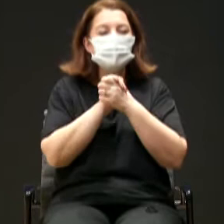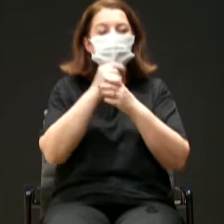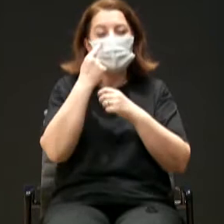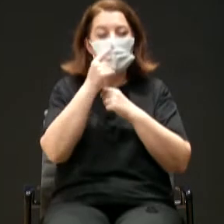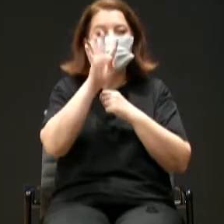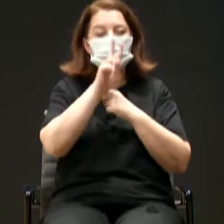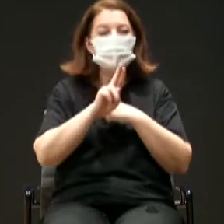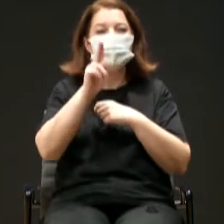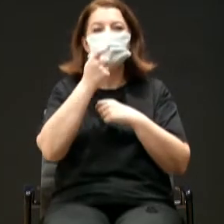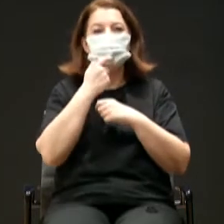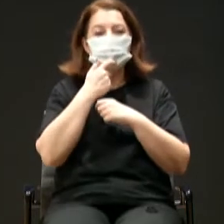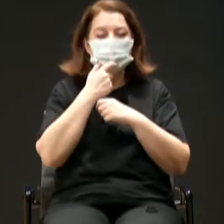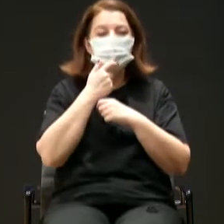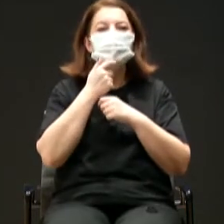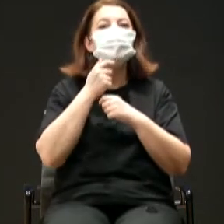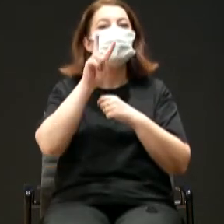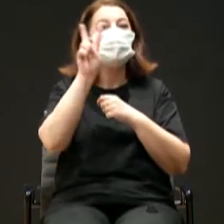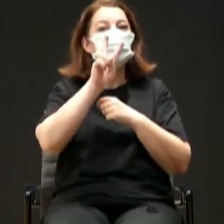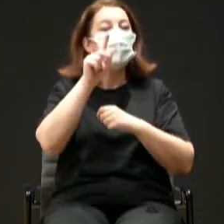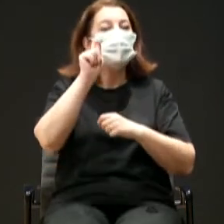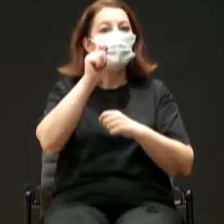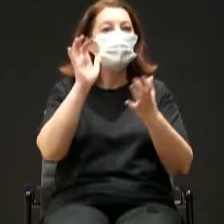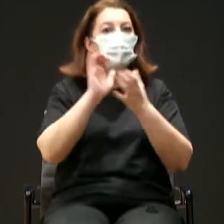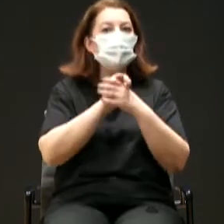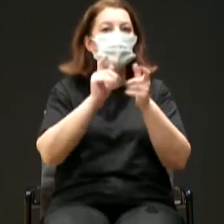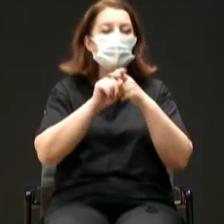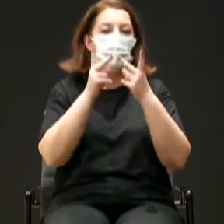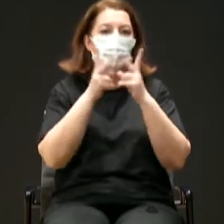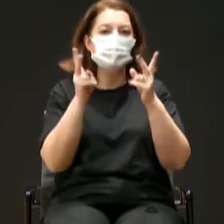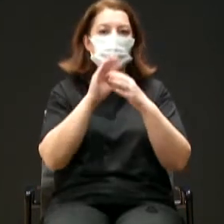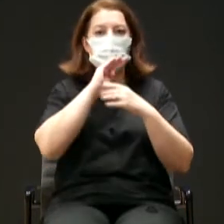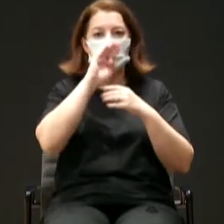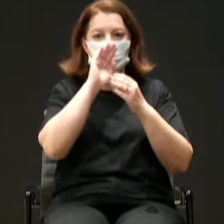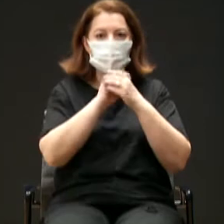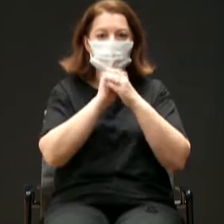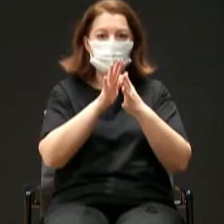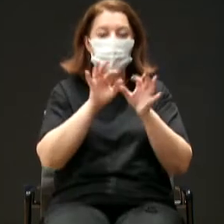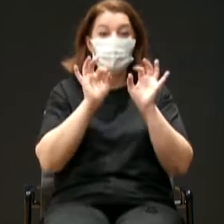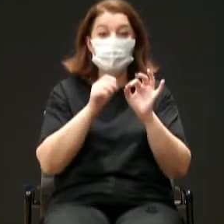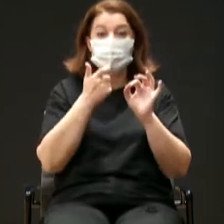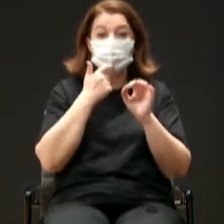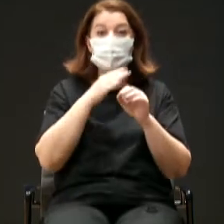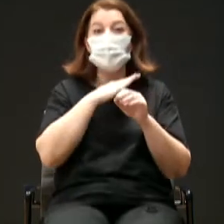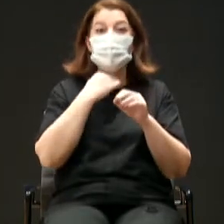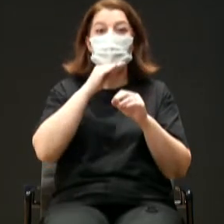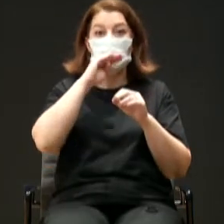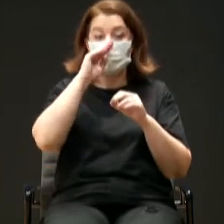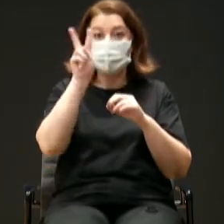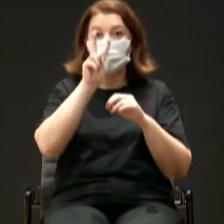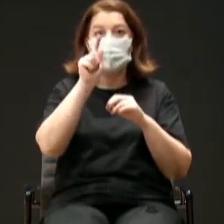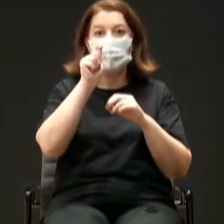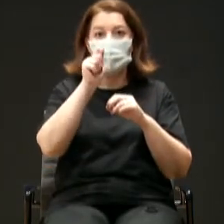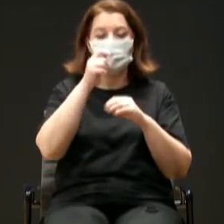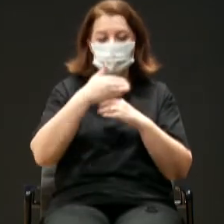dönümünde Kuzey Kıbrıs halkının 20 Temmuz Barış ve Özgürlük Bayramı'nı da kutluyorum. Bu yıl Kurban Bayramı'nı 20 Temmuz'da idrak